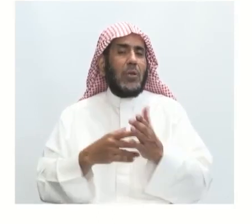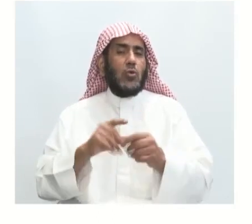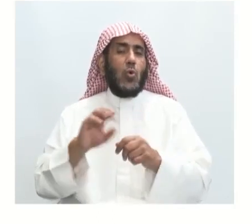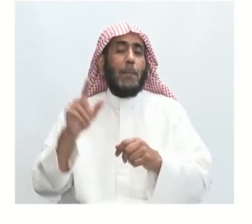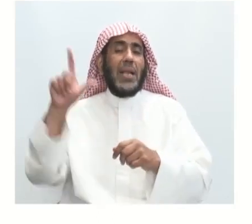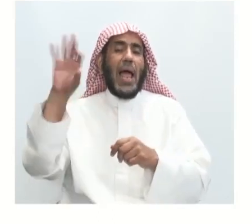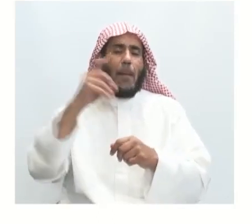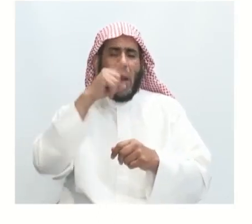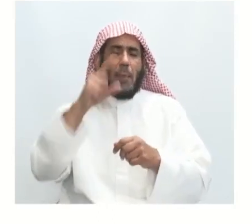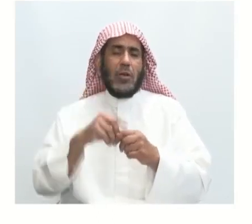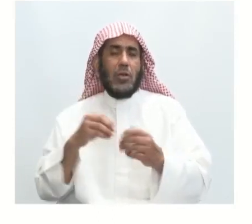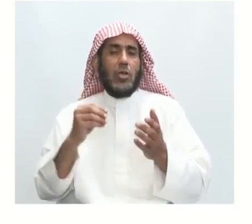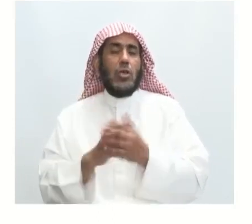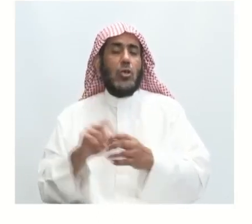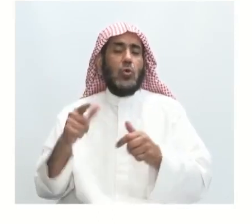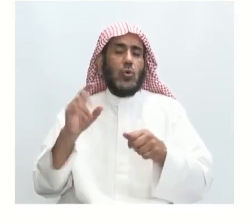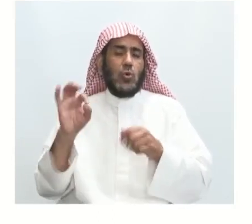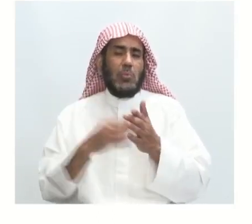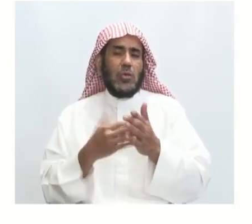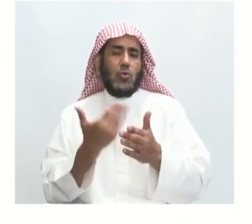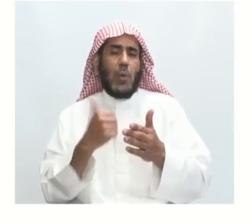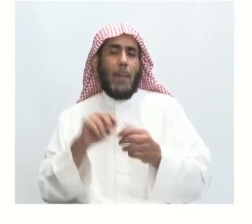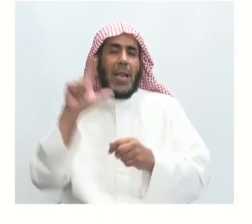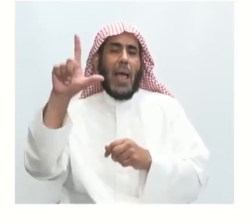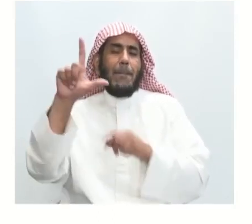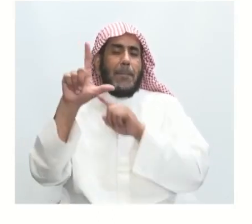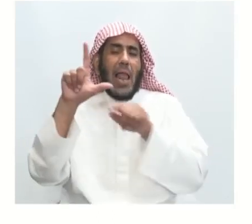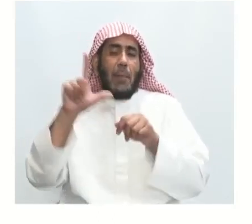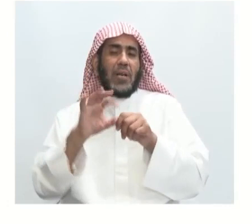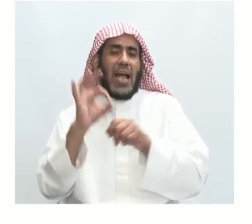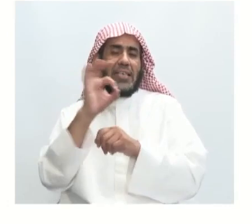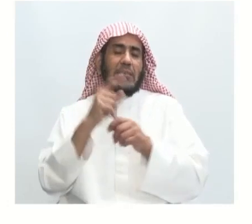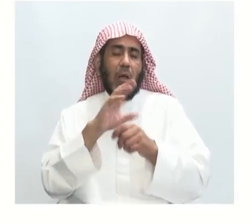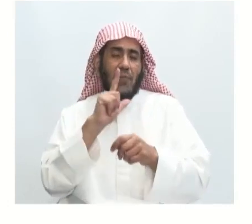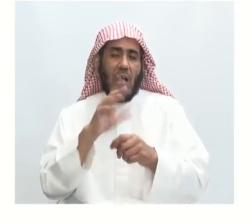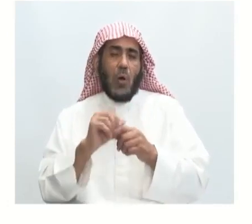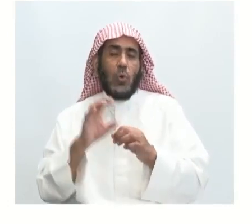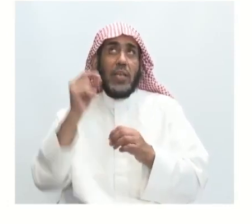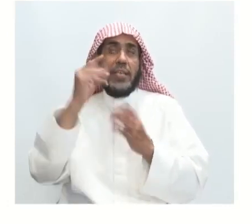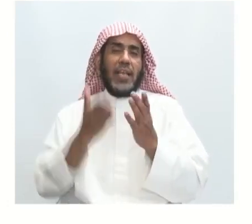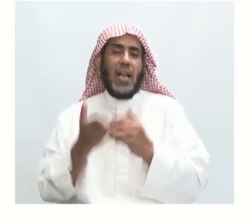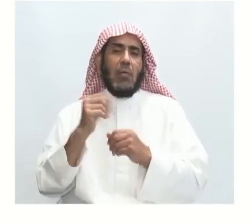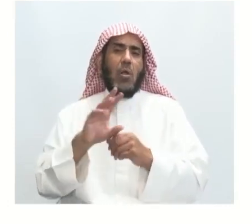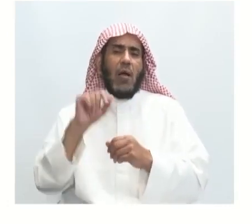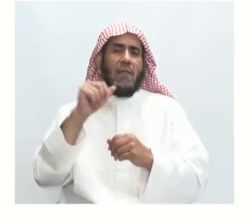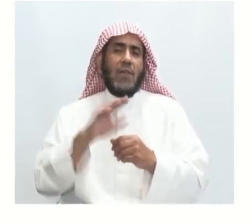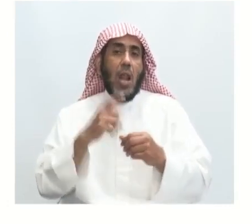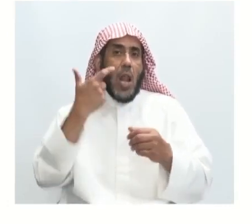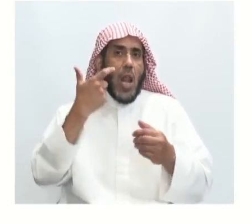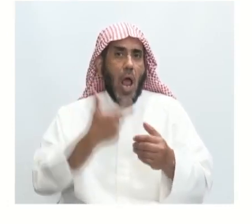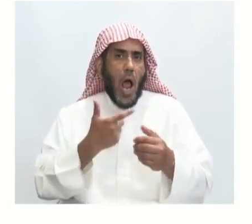لكنه جزم بلامر او سبق بلام الامر الجازمه في قوله تعالى فليحذر